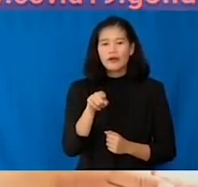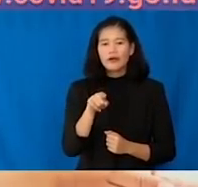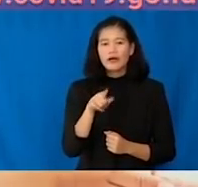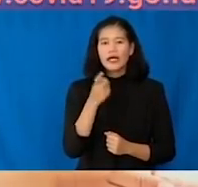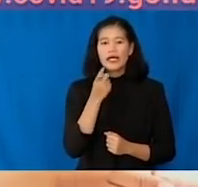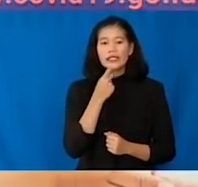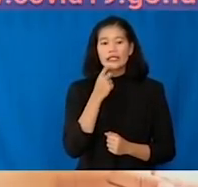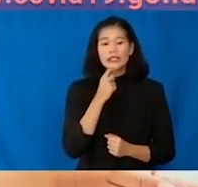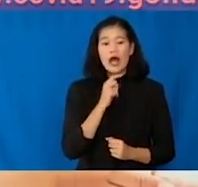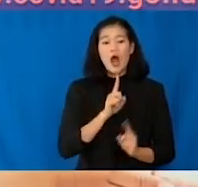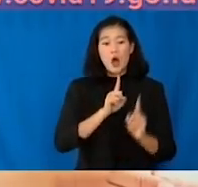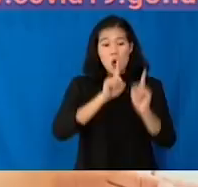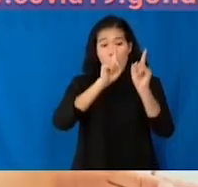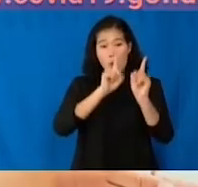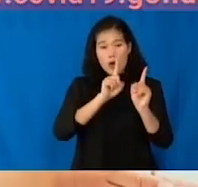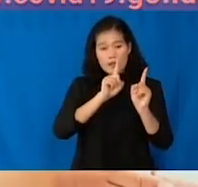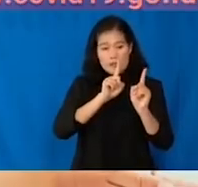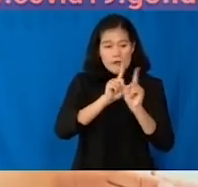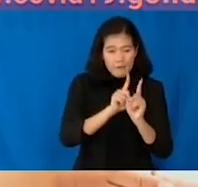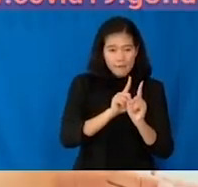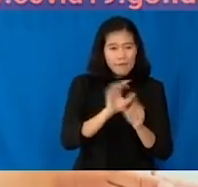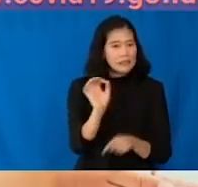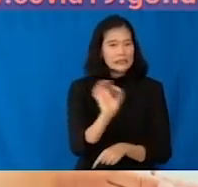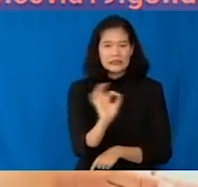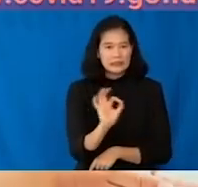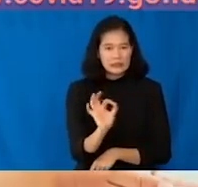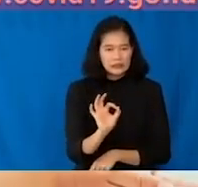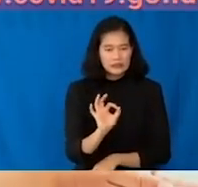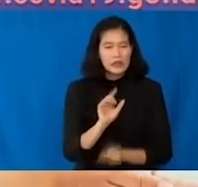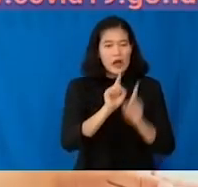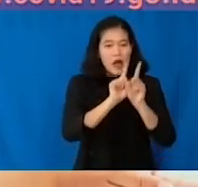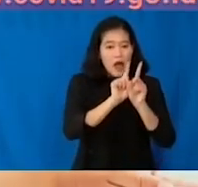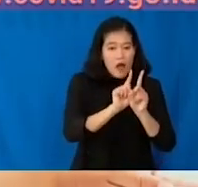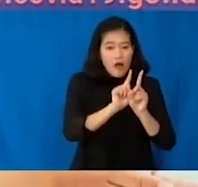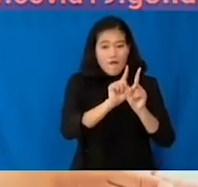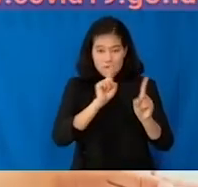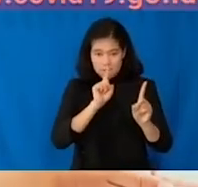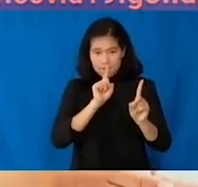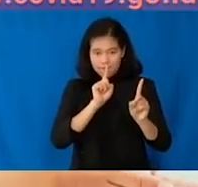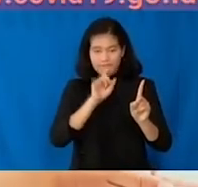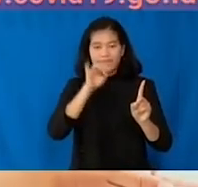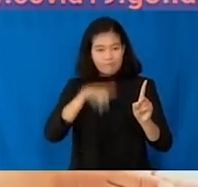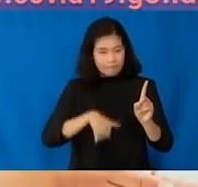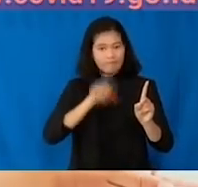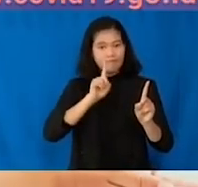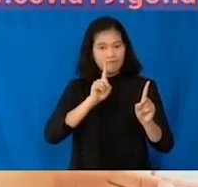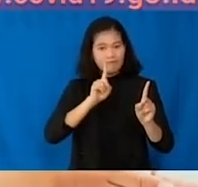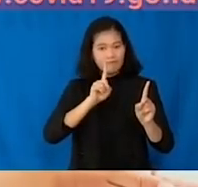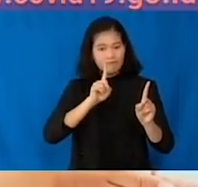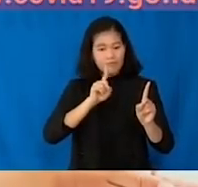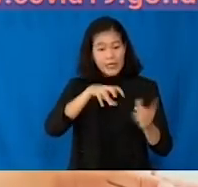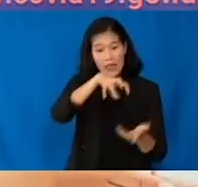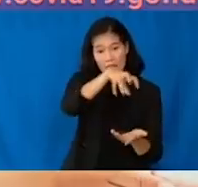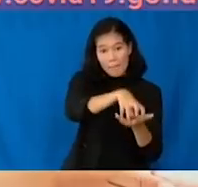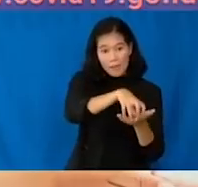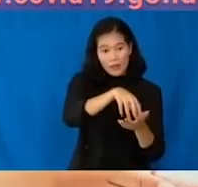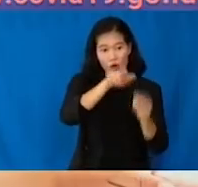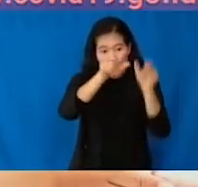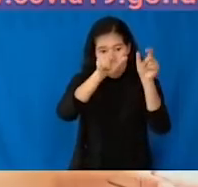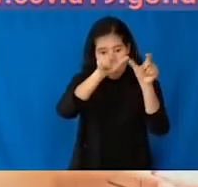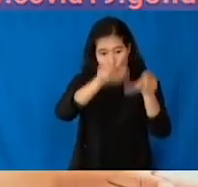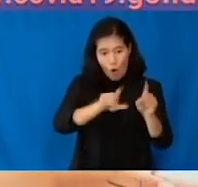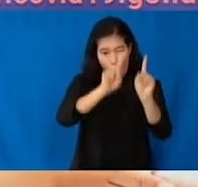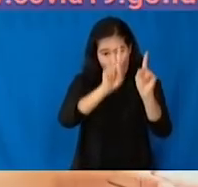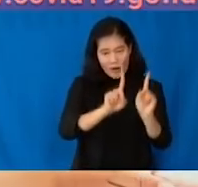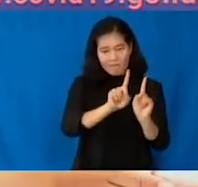Hai kontak fisik dekat sesama orang dengan cara menjauhkan dalam satu wilayah ini